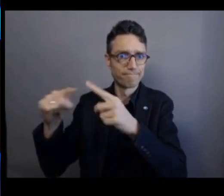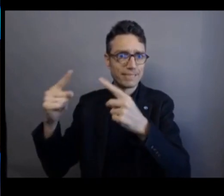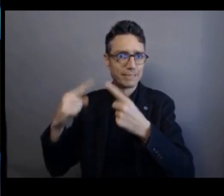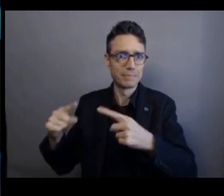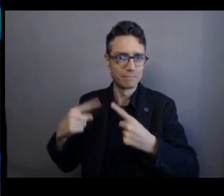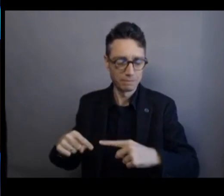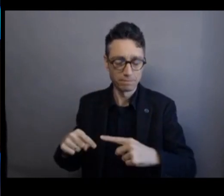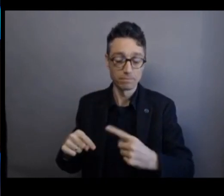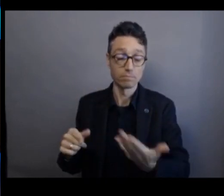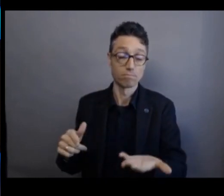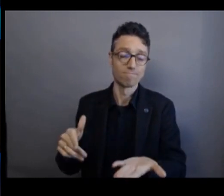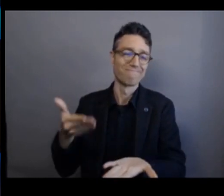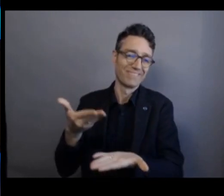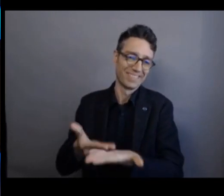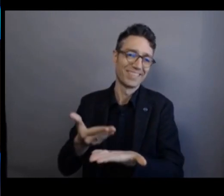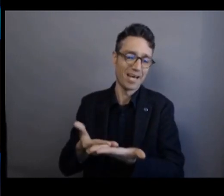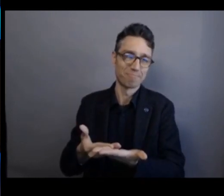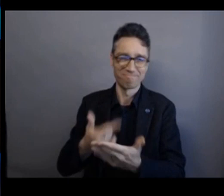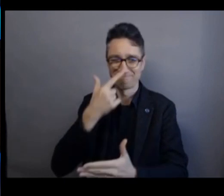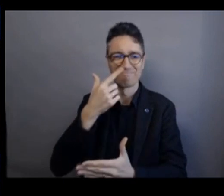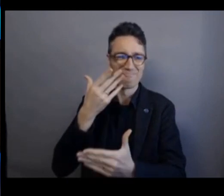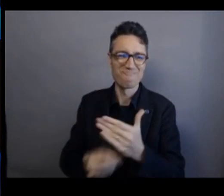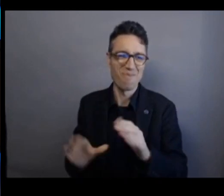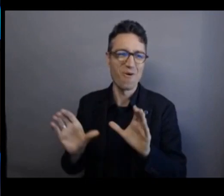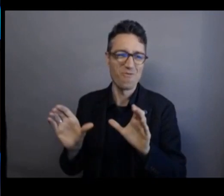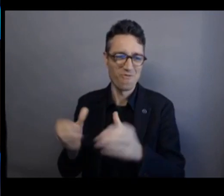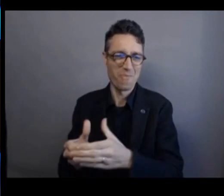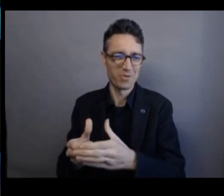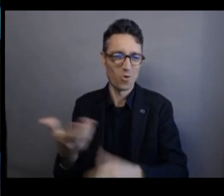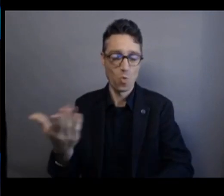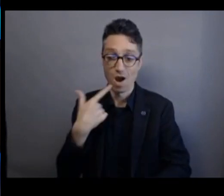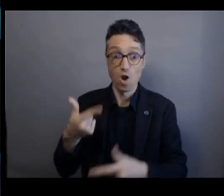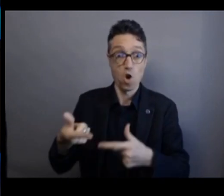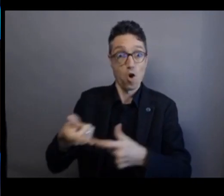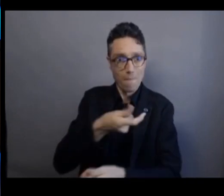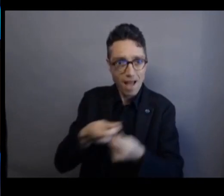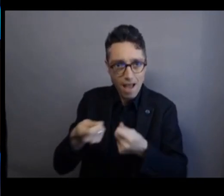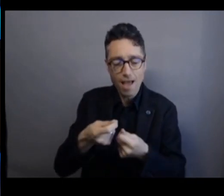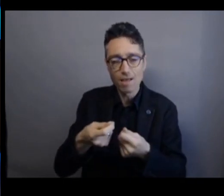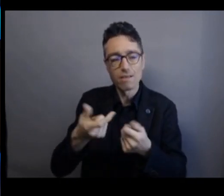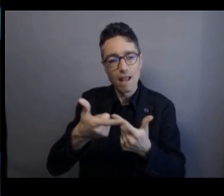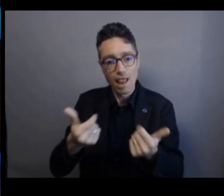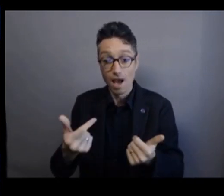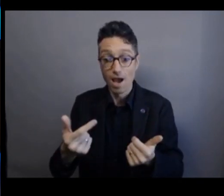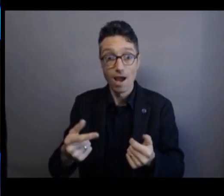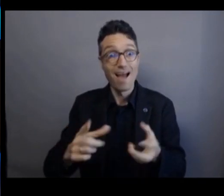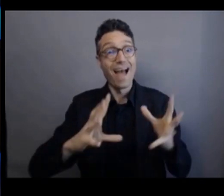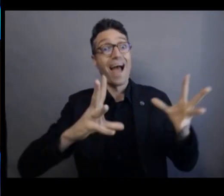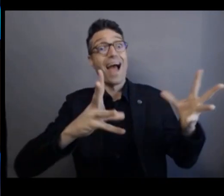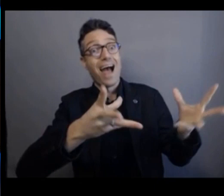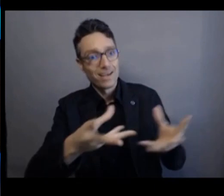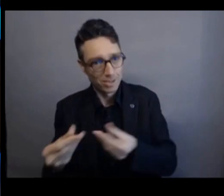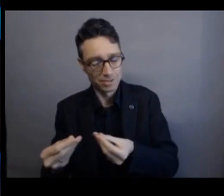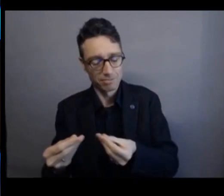formation à faire pour que ces commerces soient le plus accueillants possible. Je dirais juste que sur le